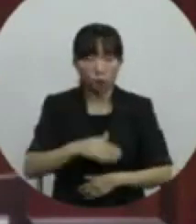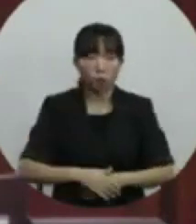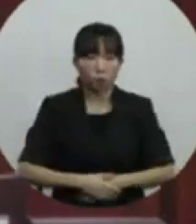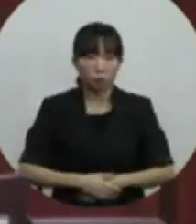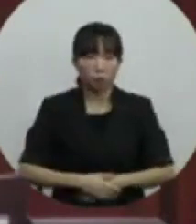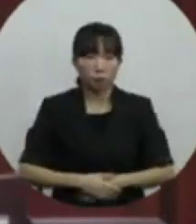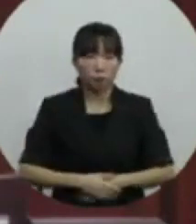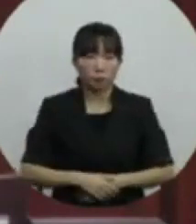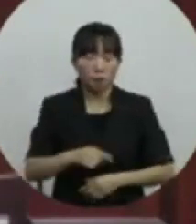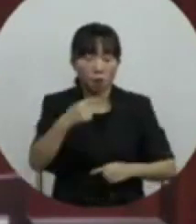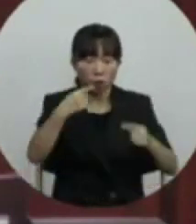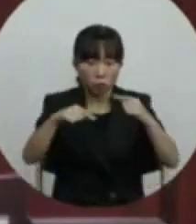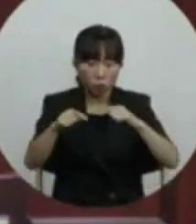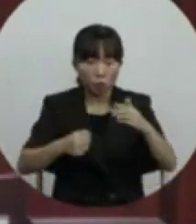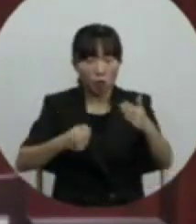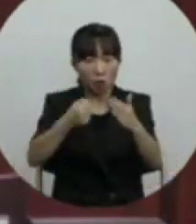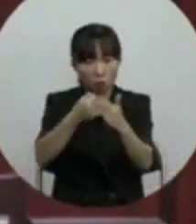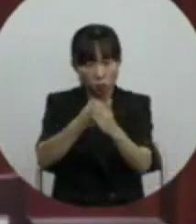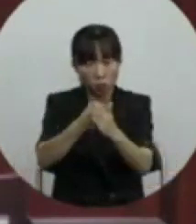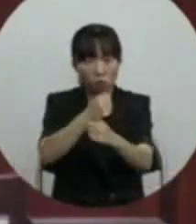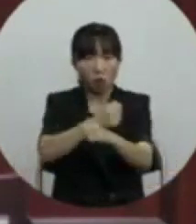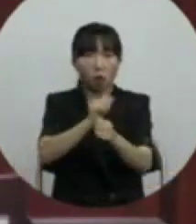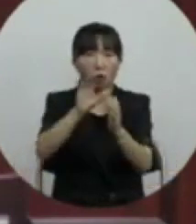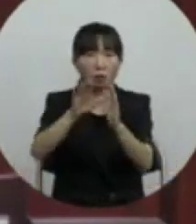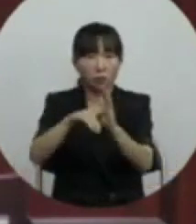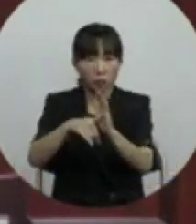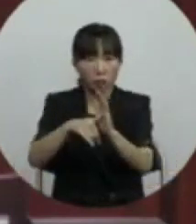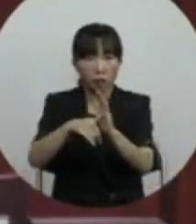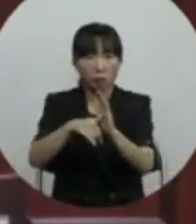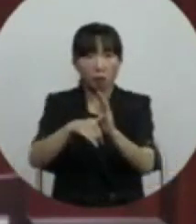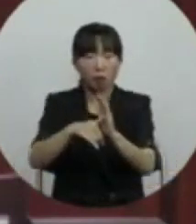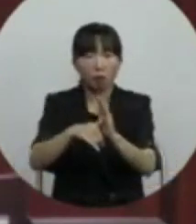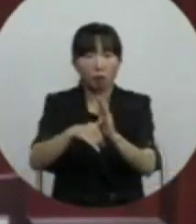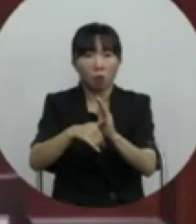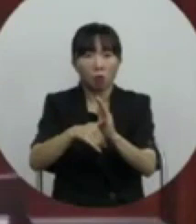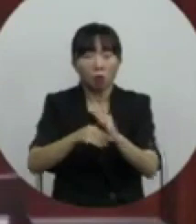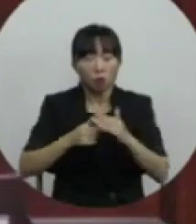및 수행에 있어서 우선순위를 두고 힘있게